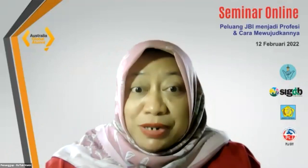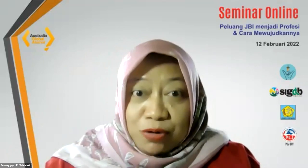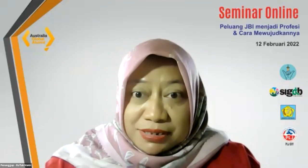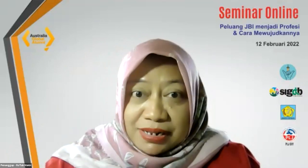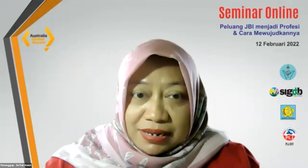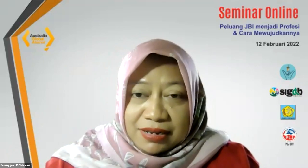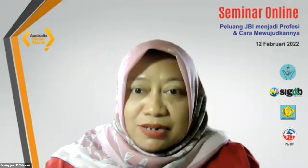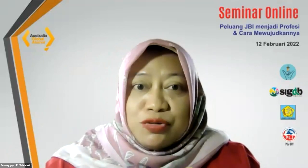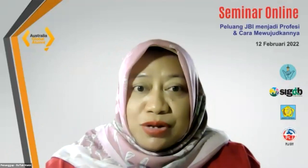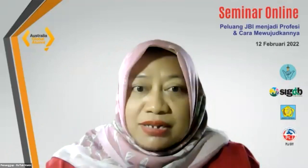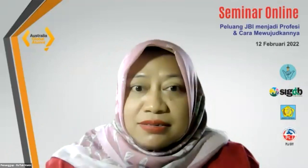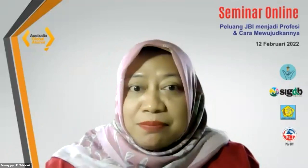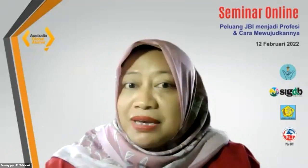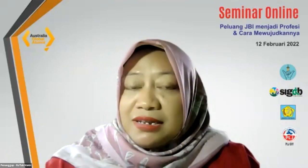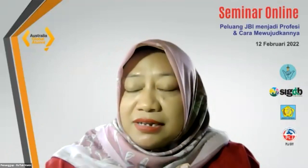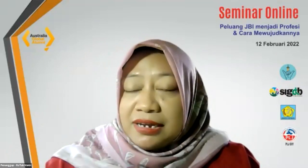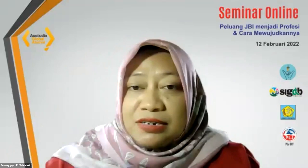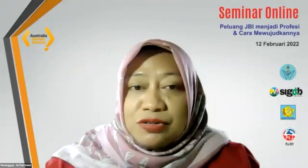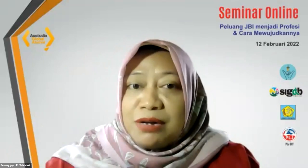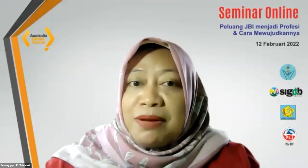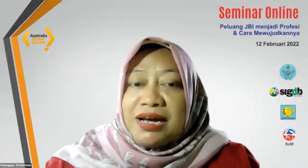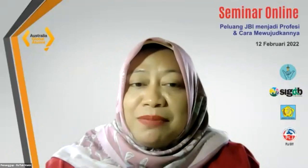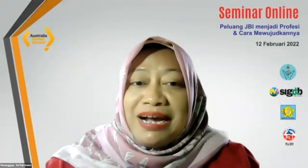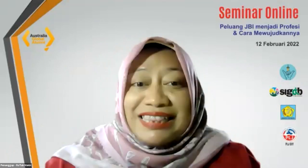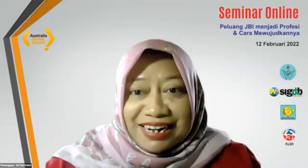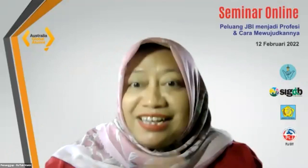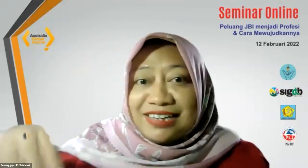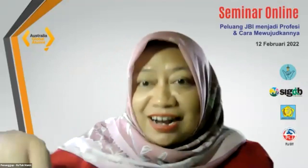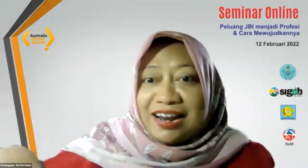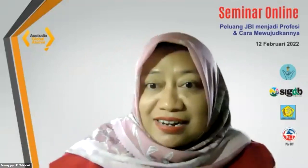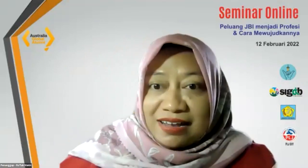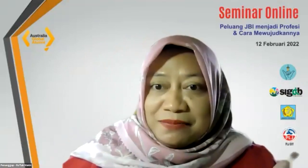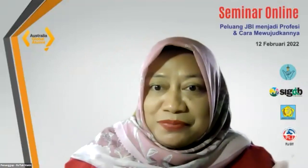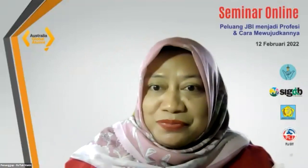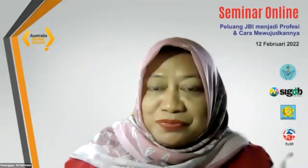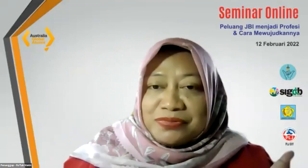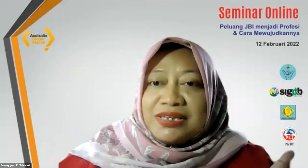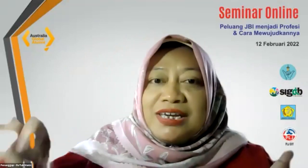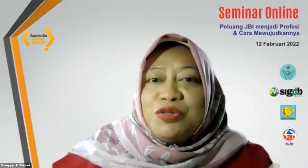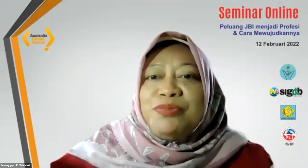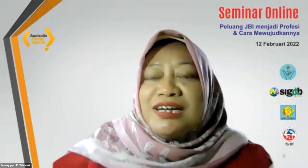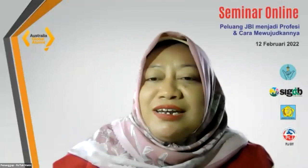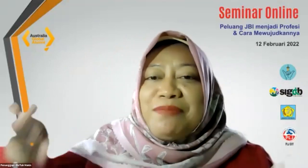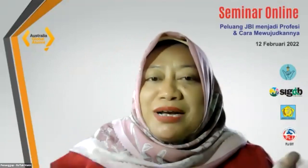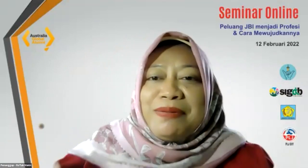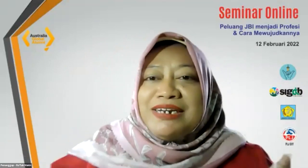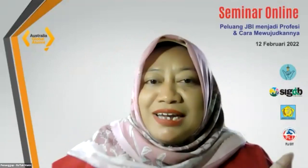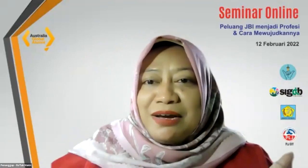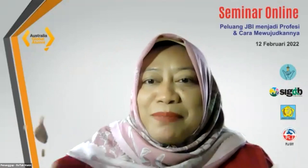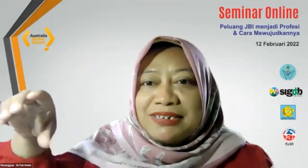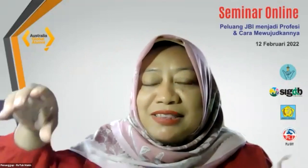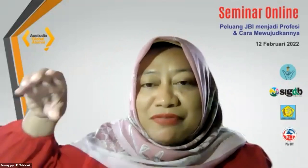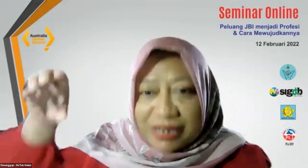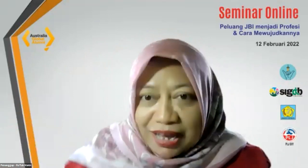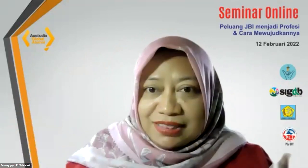puspindo misalnya dan juga cbl dan juga lembaga-lembaga training yang sekarang ada itu menjadi lembaga pendidikan